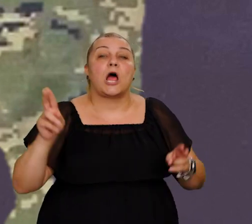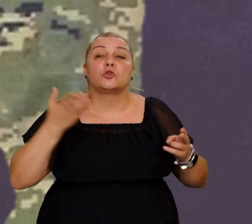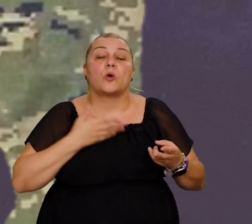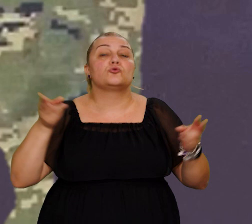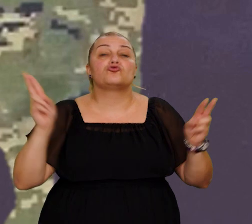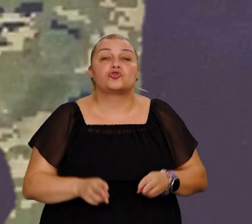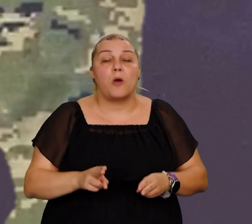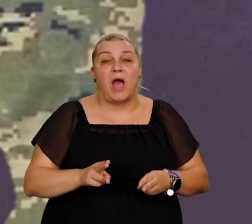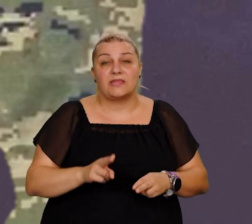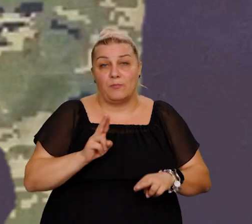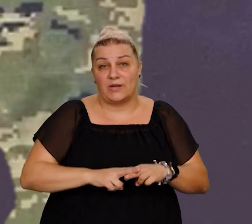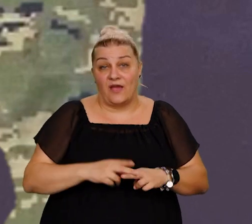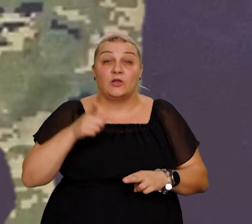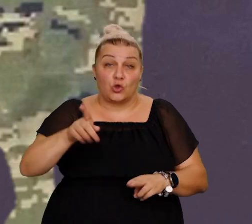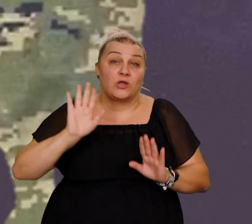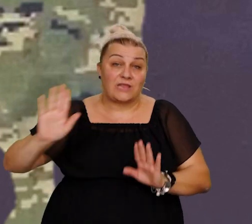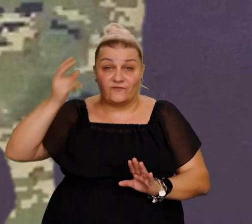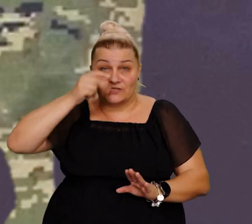što manja prava. To je takva politika.